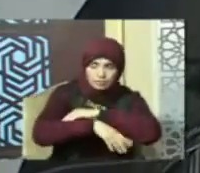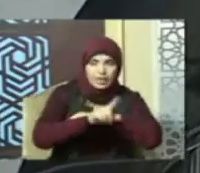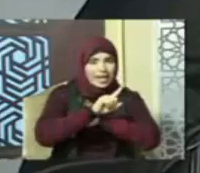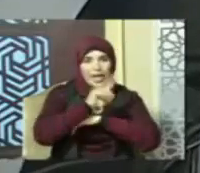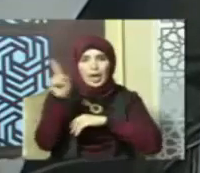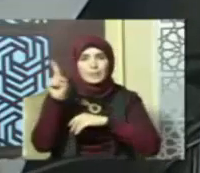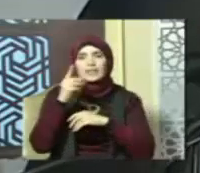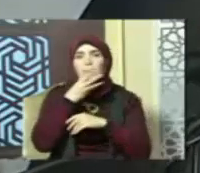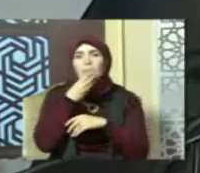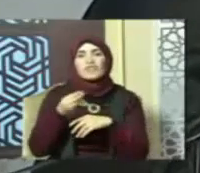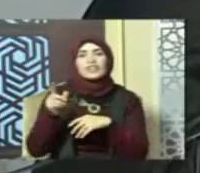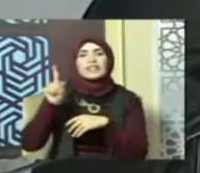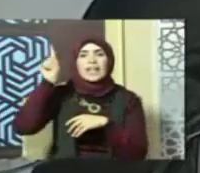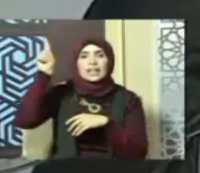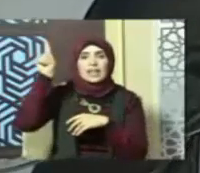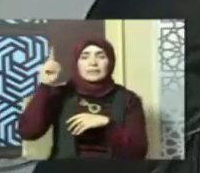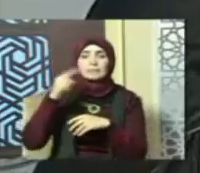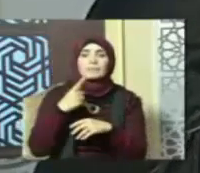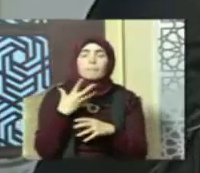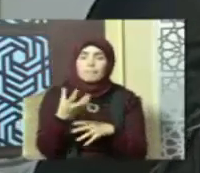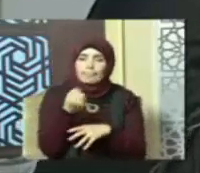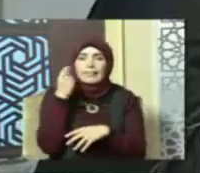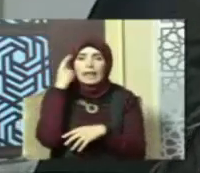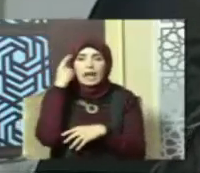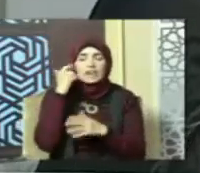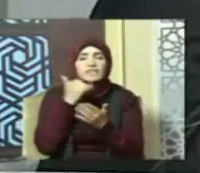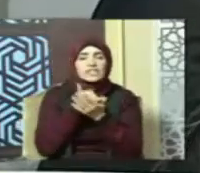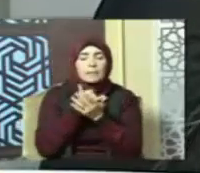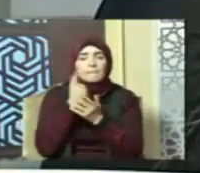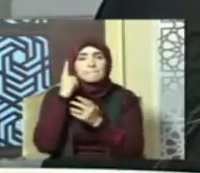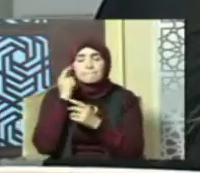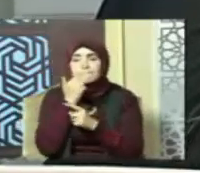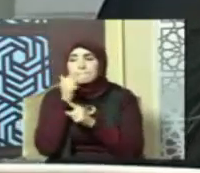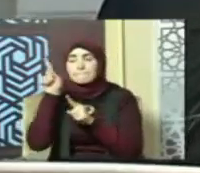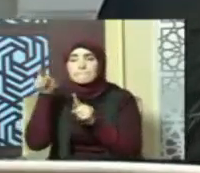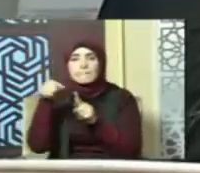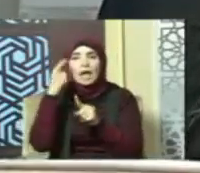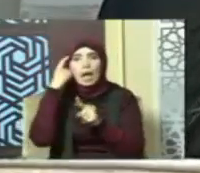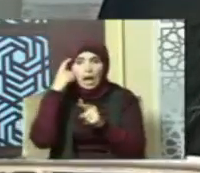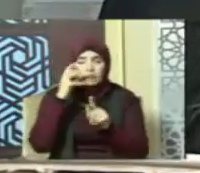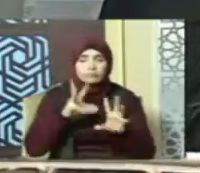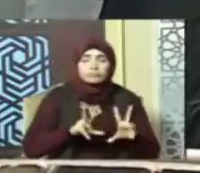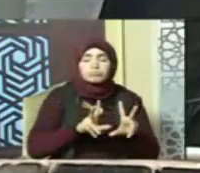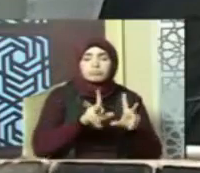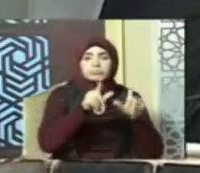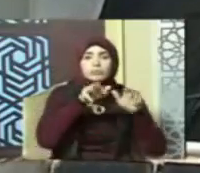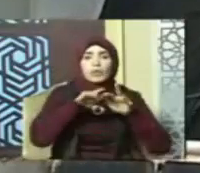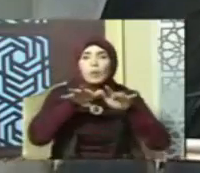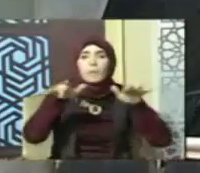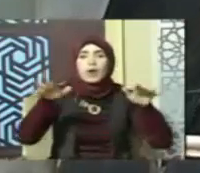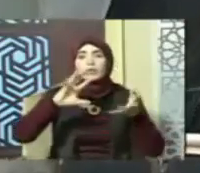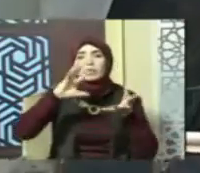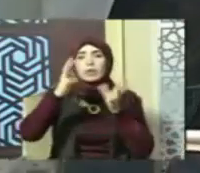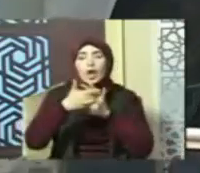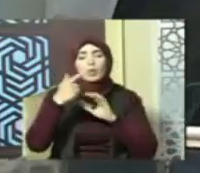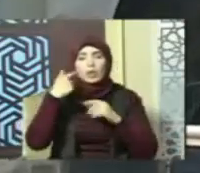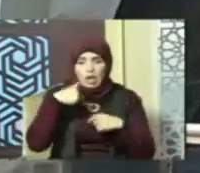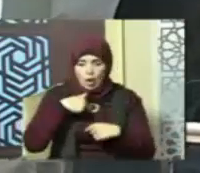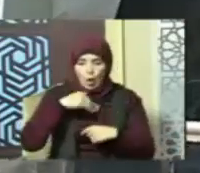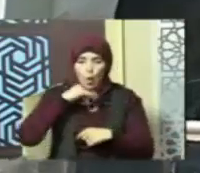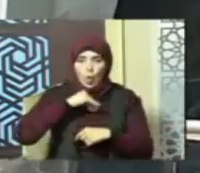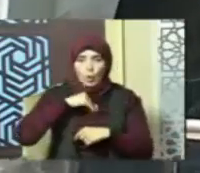ولا نجور، نأخذ بأسباب عمارة الكون، نريد السلام لأنفسنا